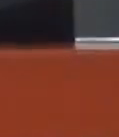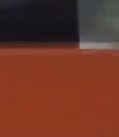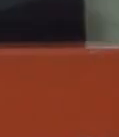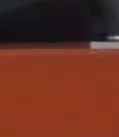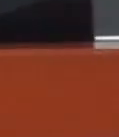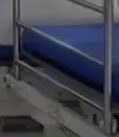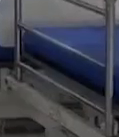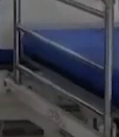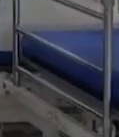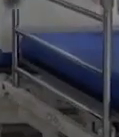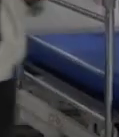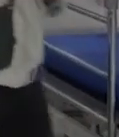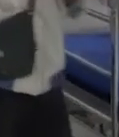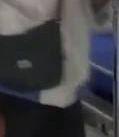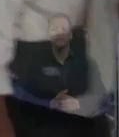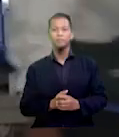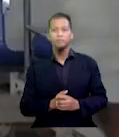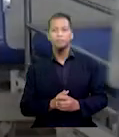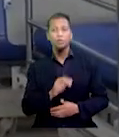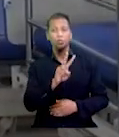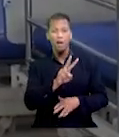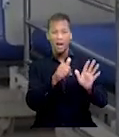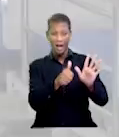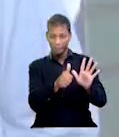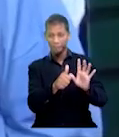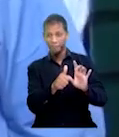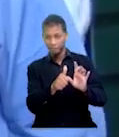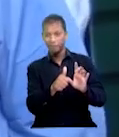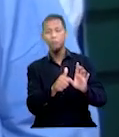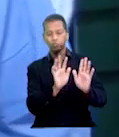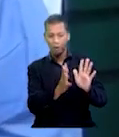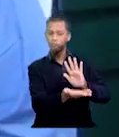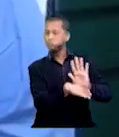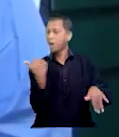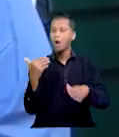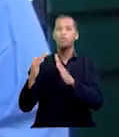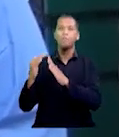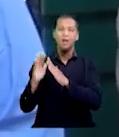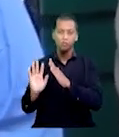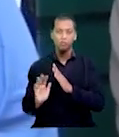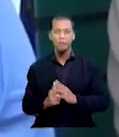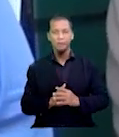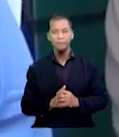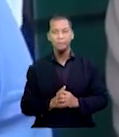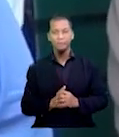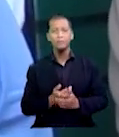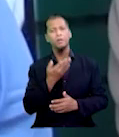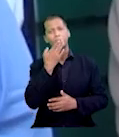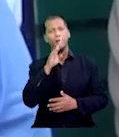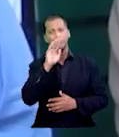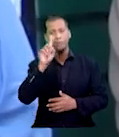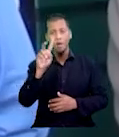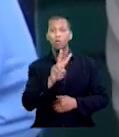Sementara 26 pasien lainnya sudah dipulangkan. Alhamdulillah 26 di antaranya sudah bisa pulang, 30 masih